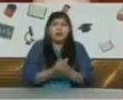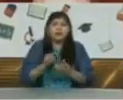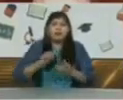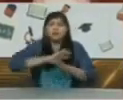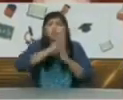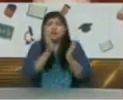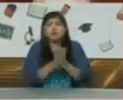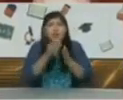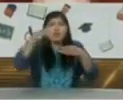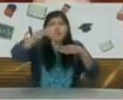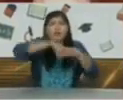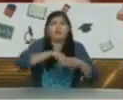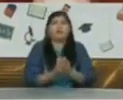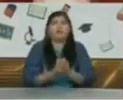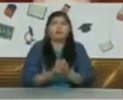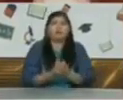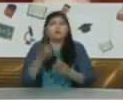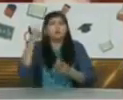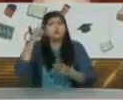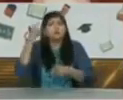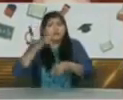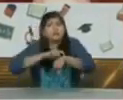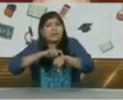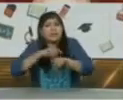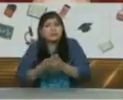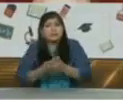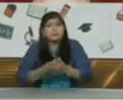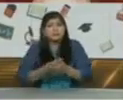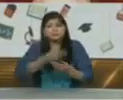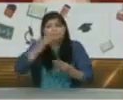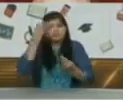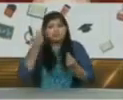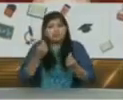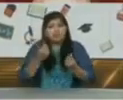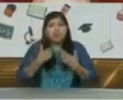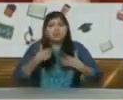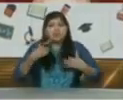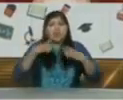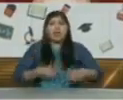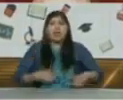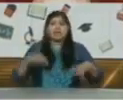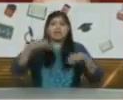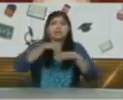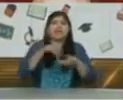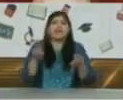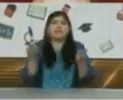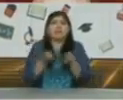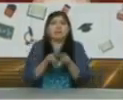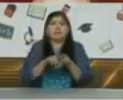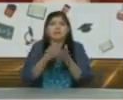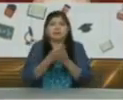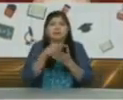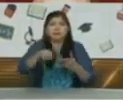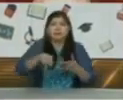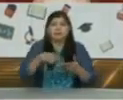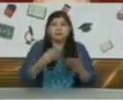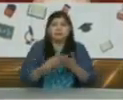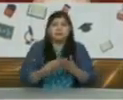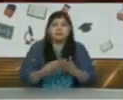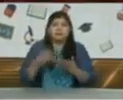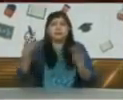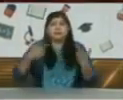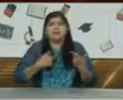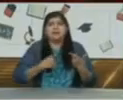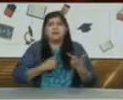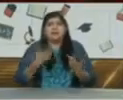थे, आप उस क्षण को पूरी तरह जी रहे थे। साफ है कि चीजें